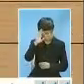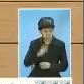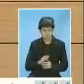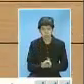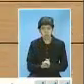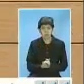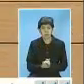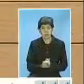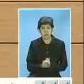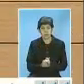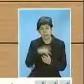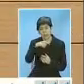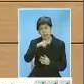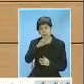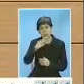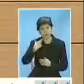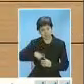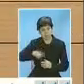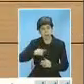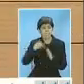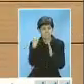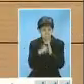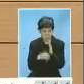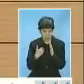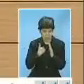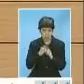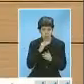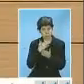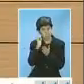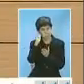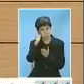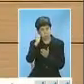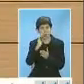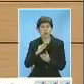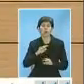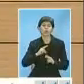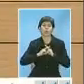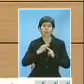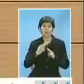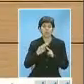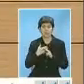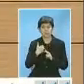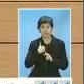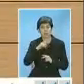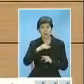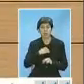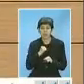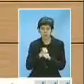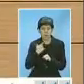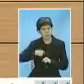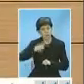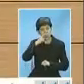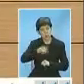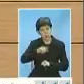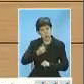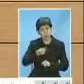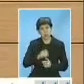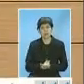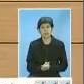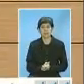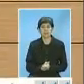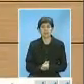ผิดพรบทนายความท่านได้โฆษณาสำนักงานทนายความของท่านว่าอย่างรับว่าความอยู